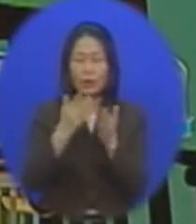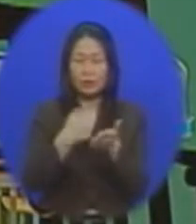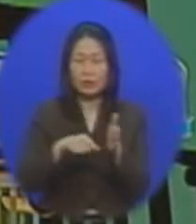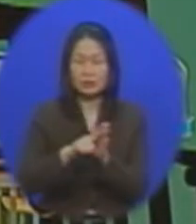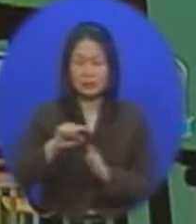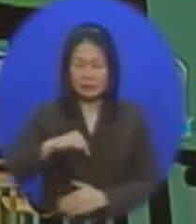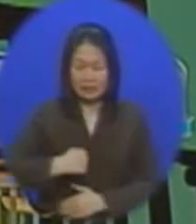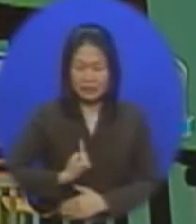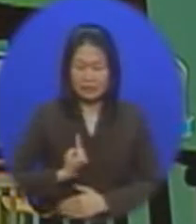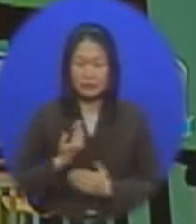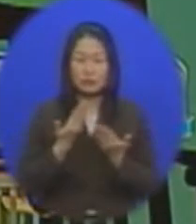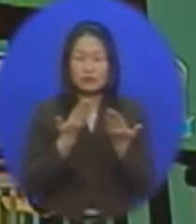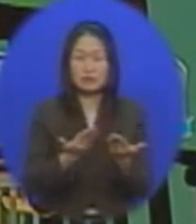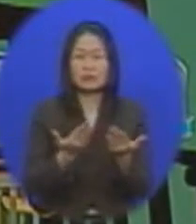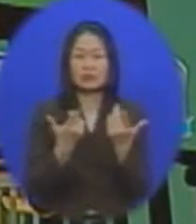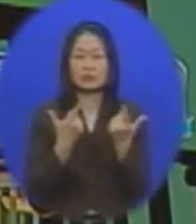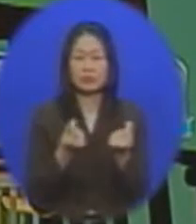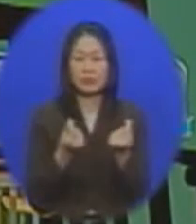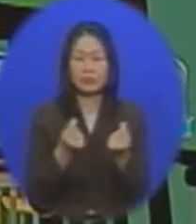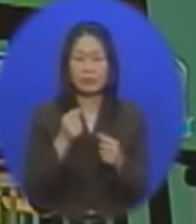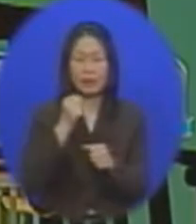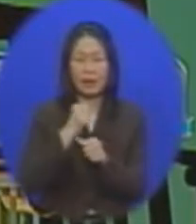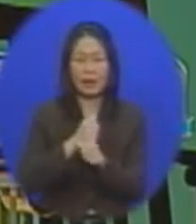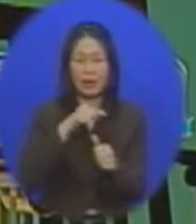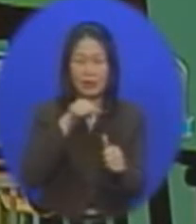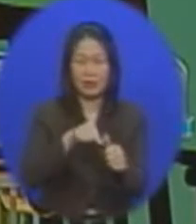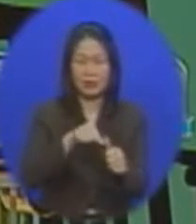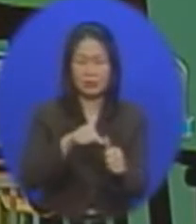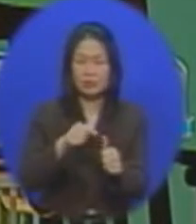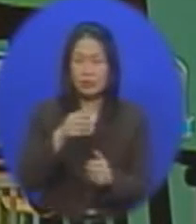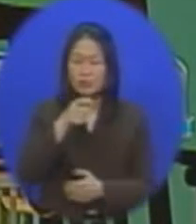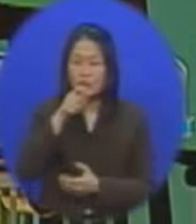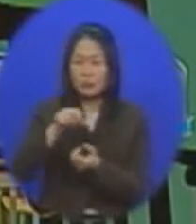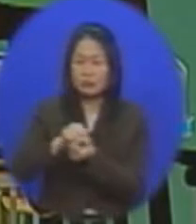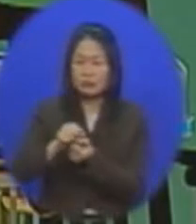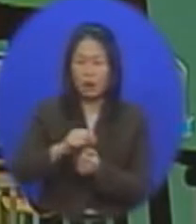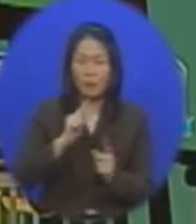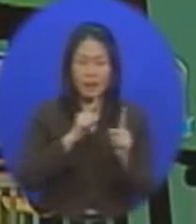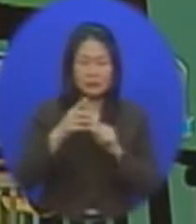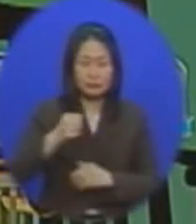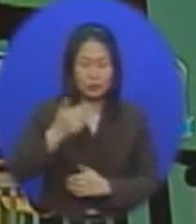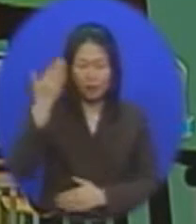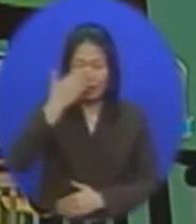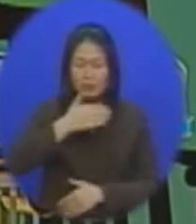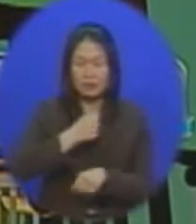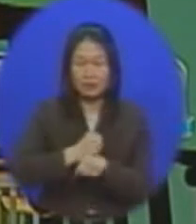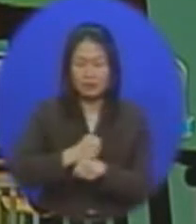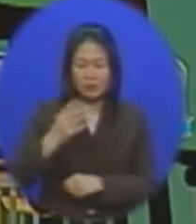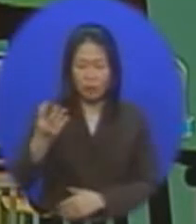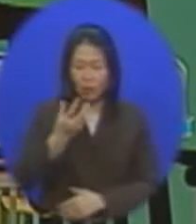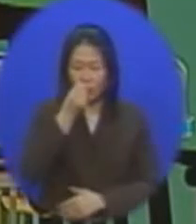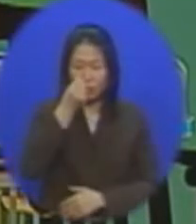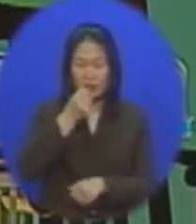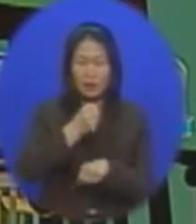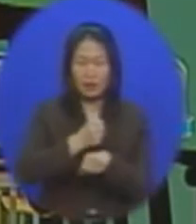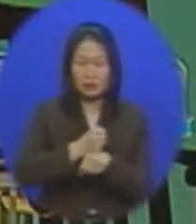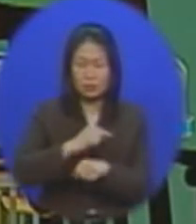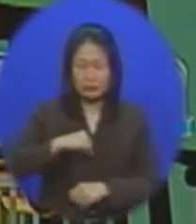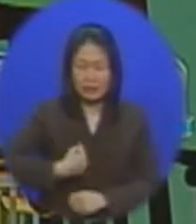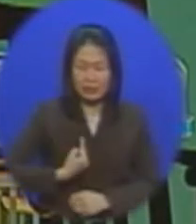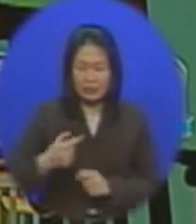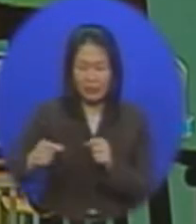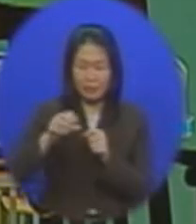주심 같이 하라 이는 물로 씻어 말씀으로 깨끗하게 하사 거룩하게 하시고 자기 앞에 영광스러운